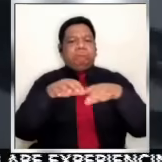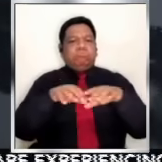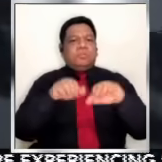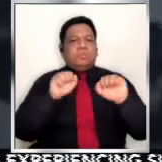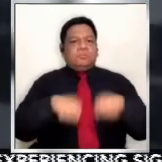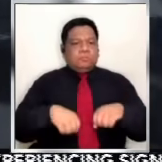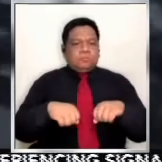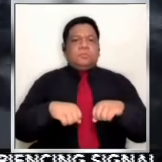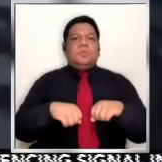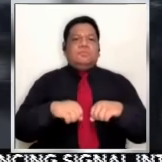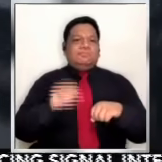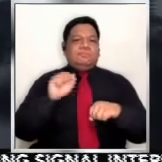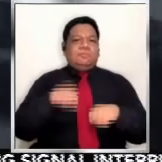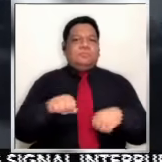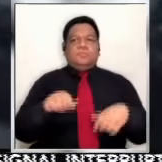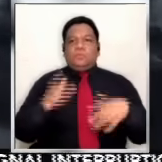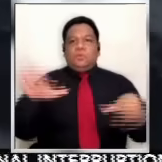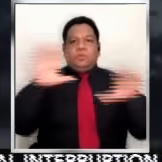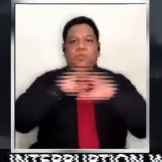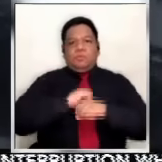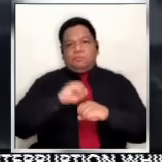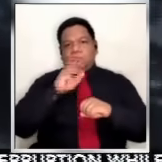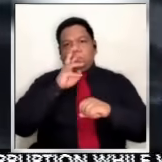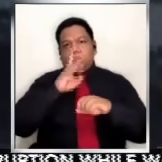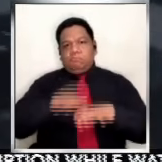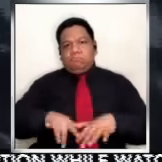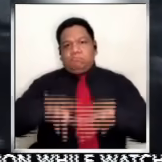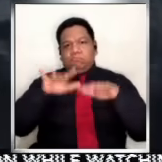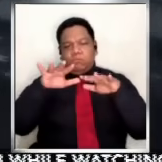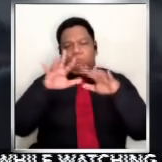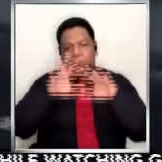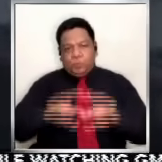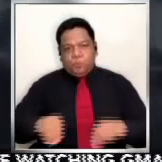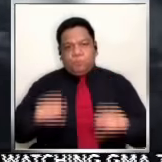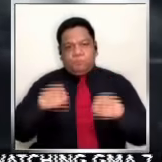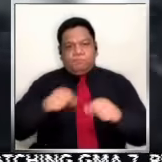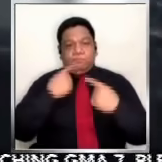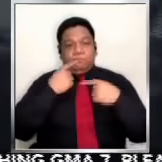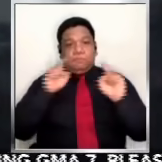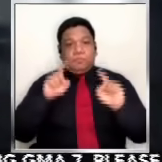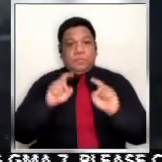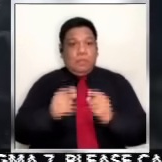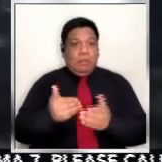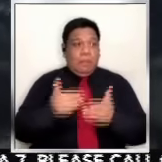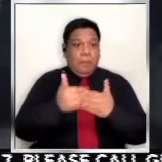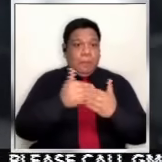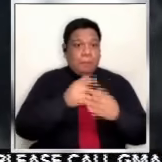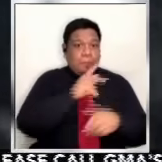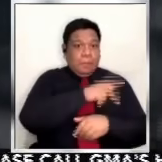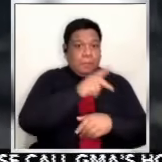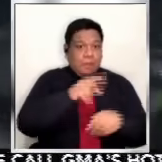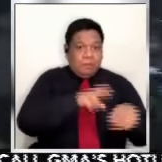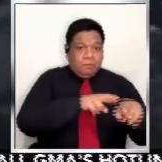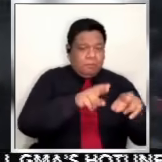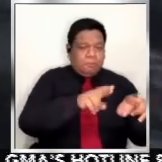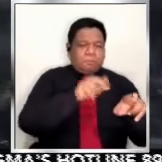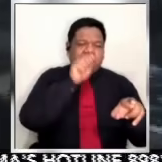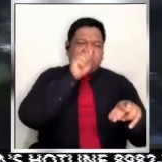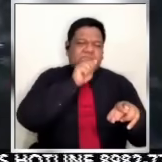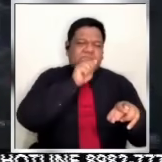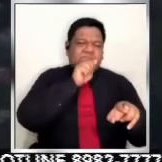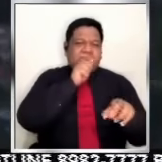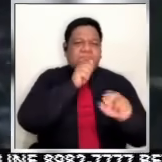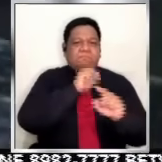mawala na yung perwisyong baha sa kanila. Ang mga nakatira naman katabi ng Pampanga River, magtitiis na rin daw mula sa kanilang kondisyon dahil ang